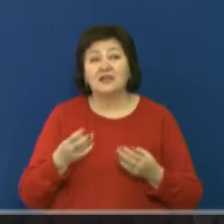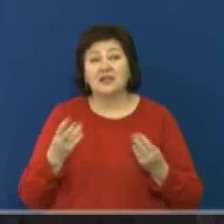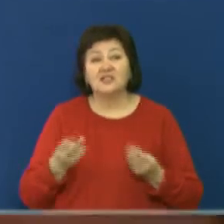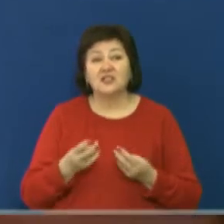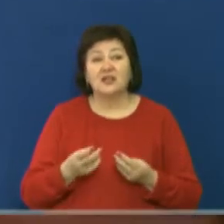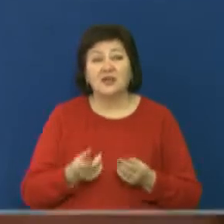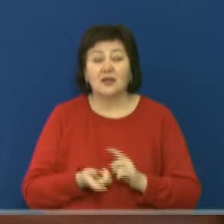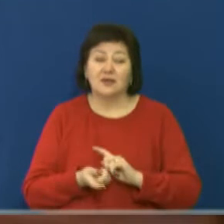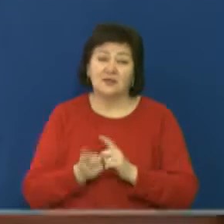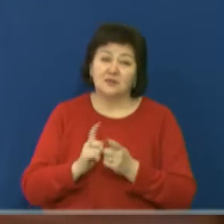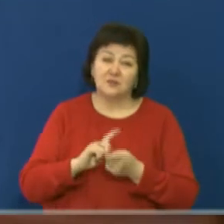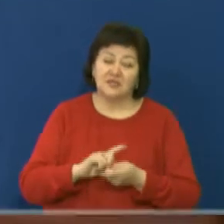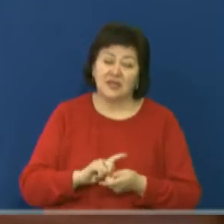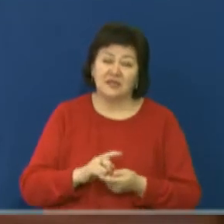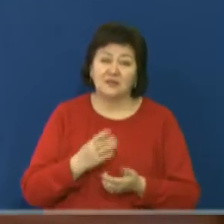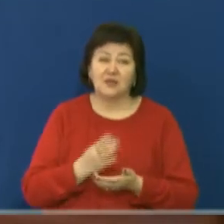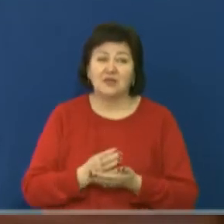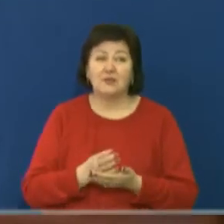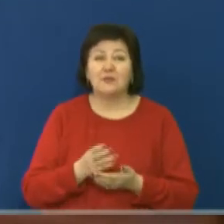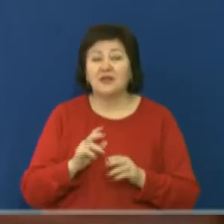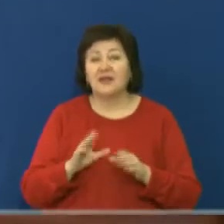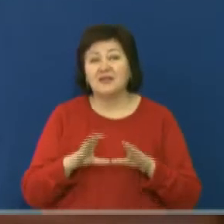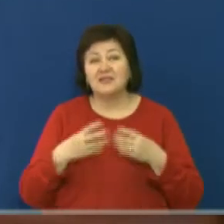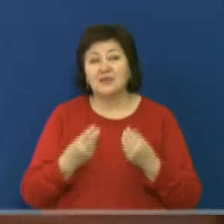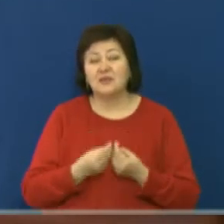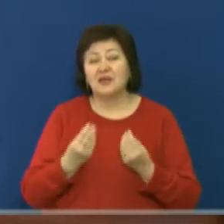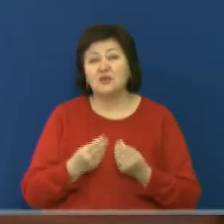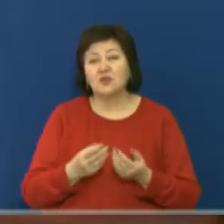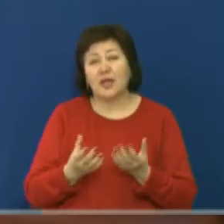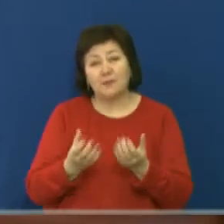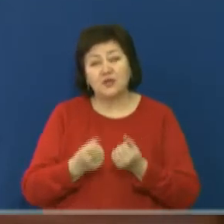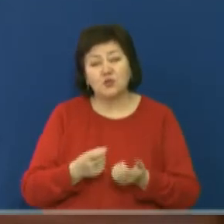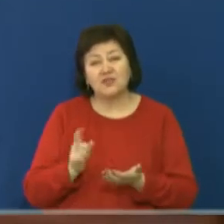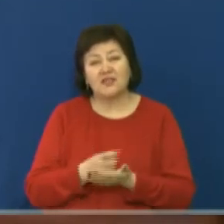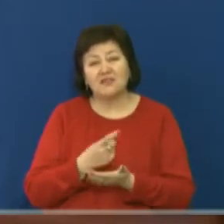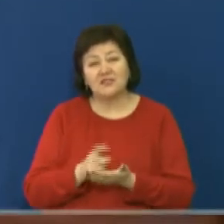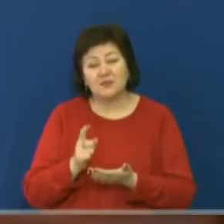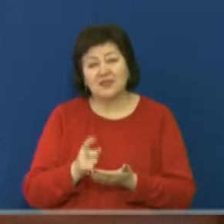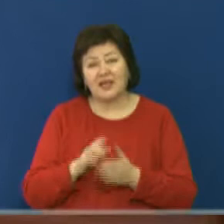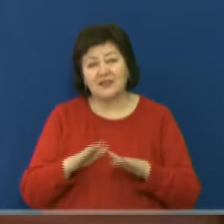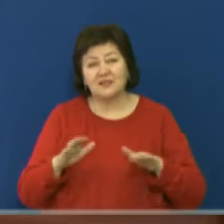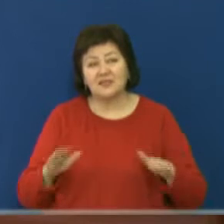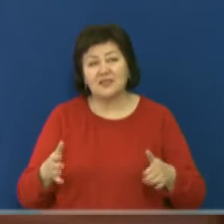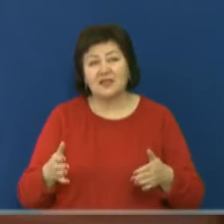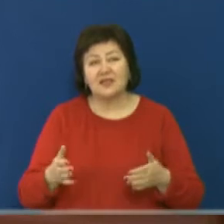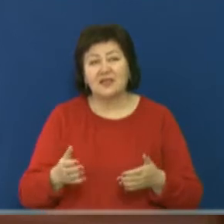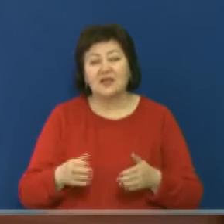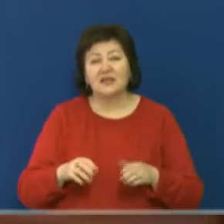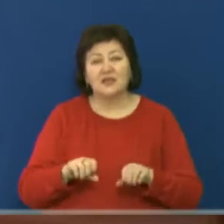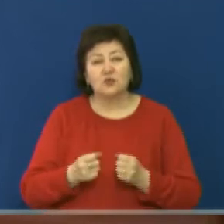бастады. Балаларды асырап алған кездегі, яғни үш схема бойынша жол бұзушылық, жаңағы